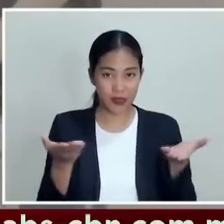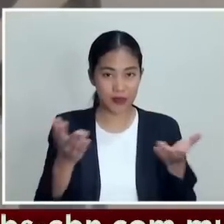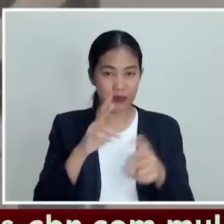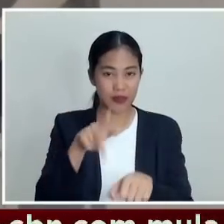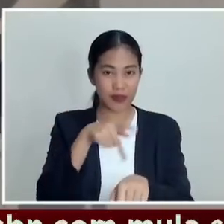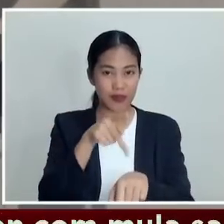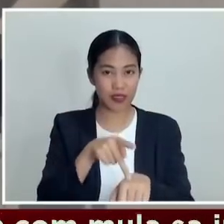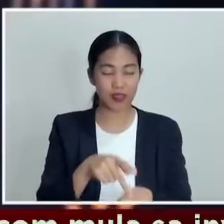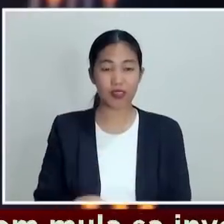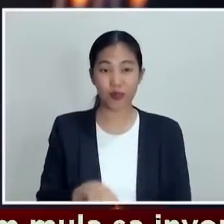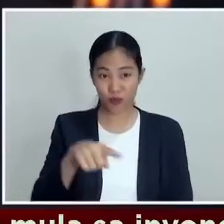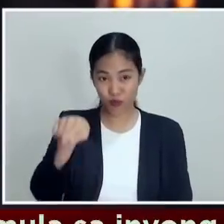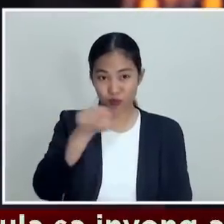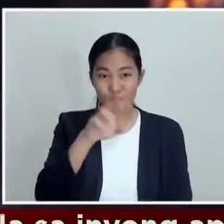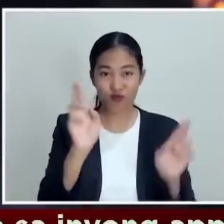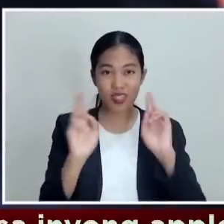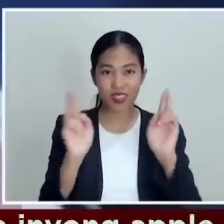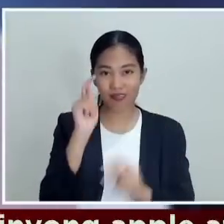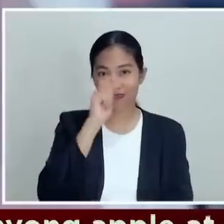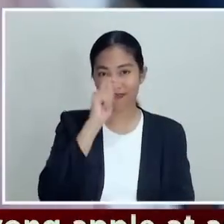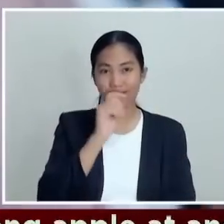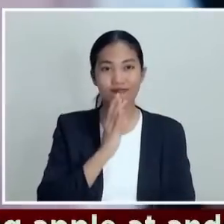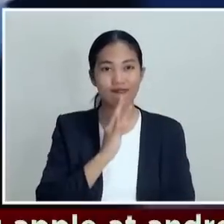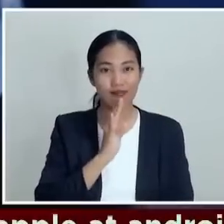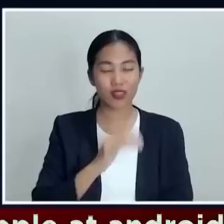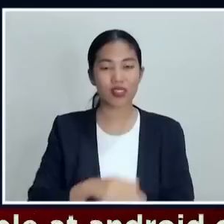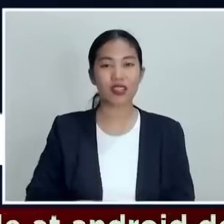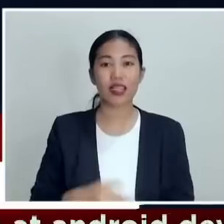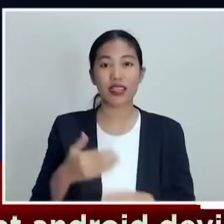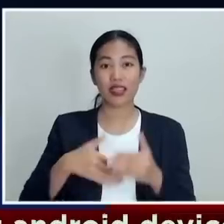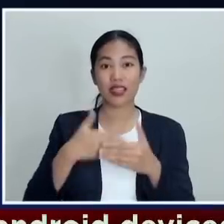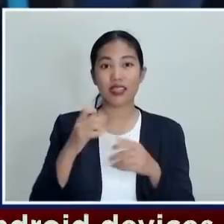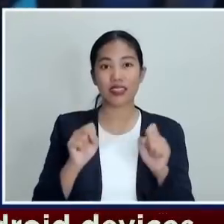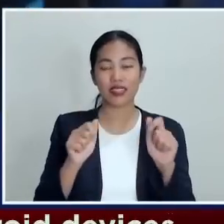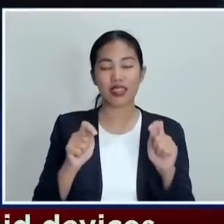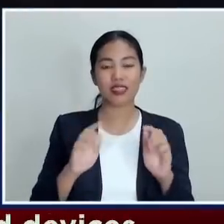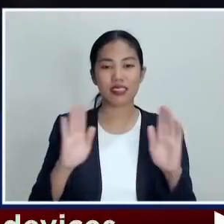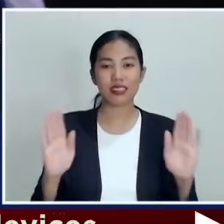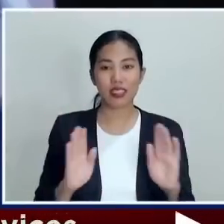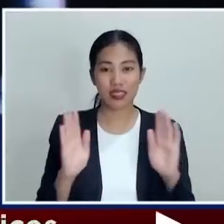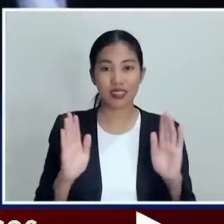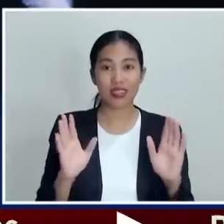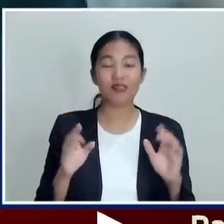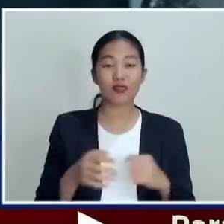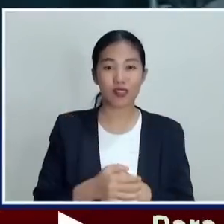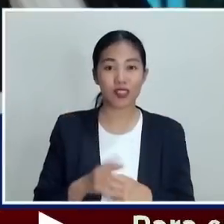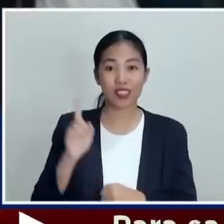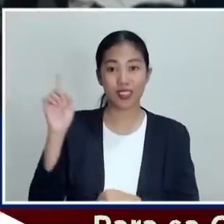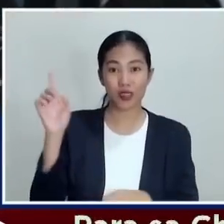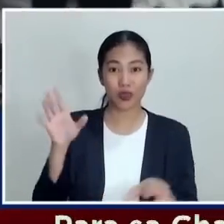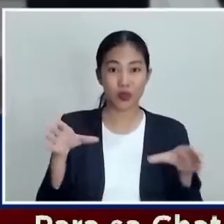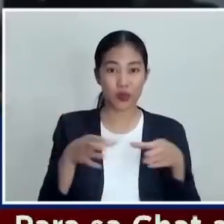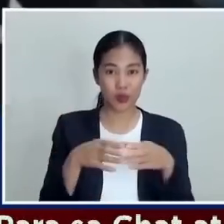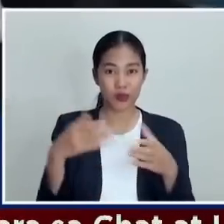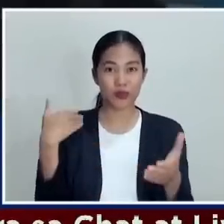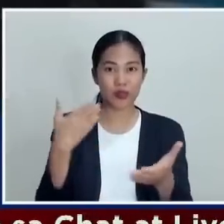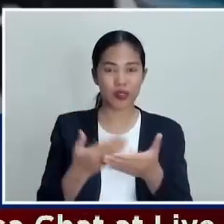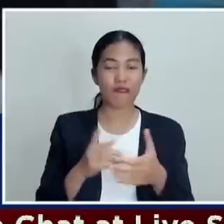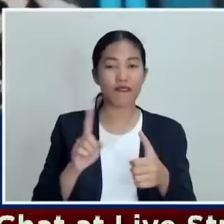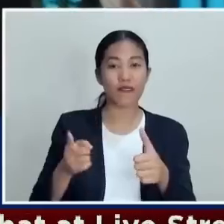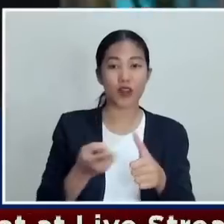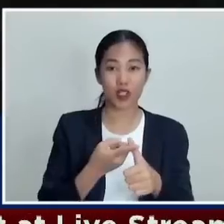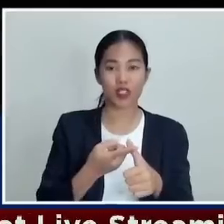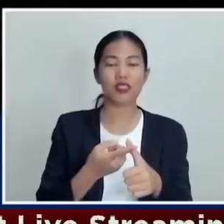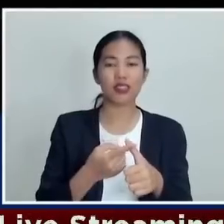kayo? Sa susunod na weekend na rin ang dating ng grupong Wavy para sa kanilang first solo Phantom Fan Meet